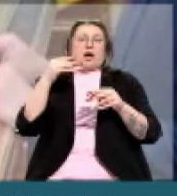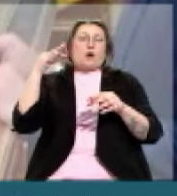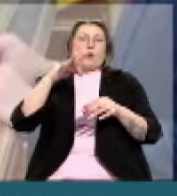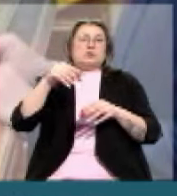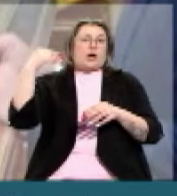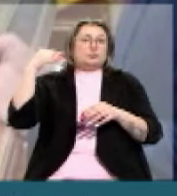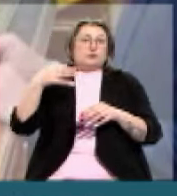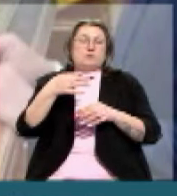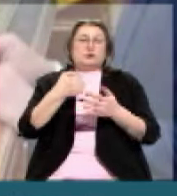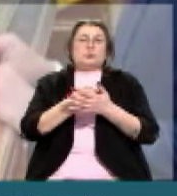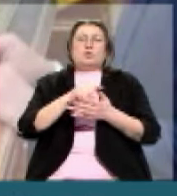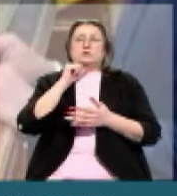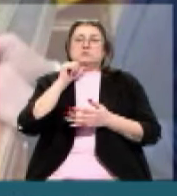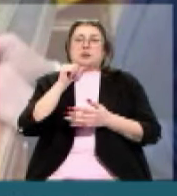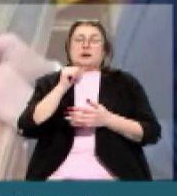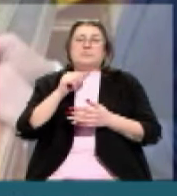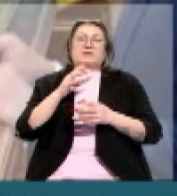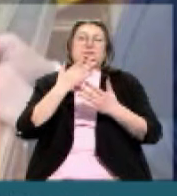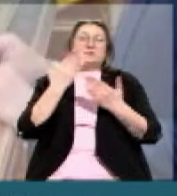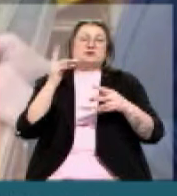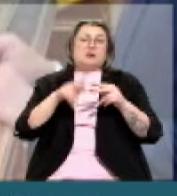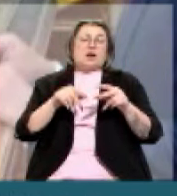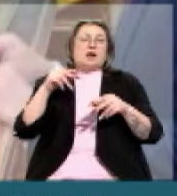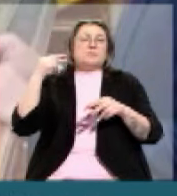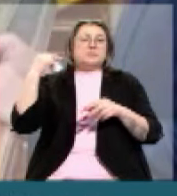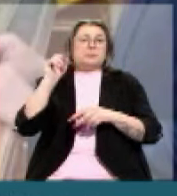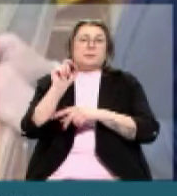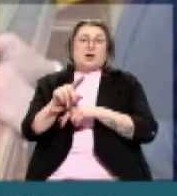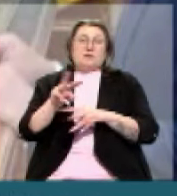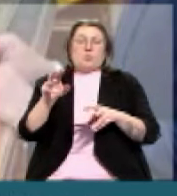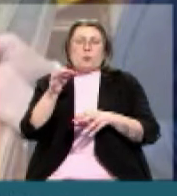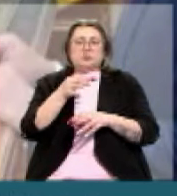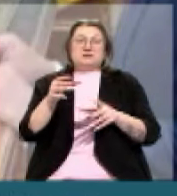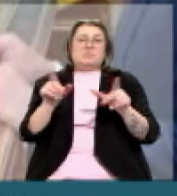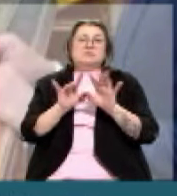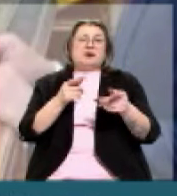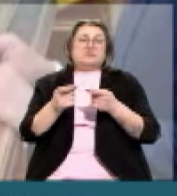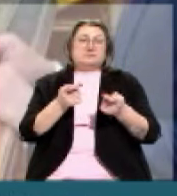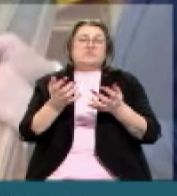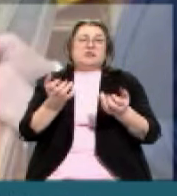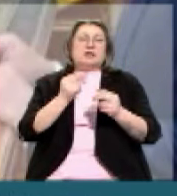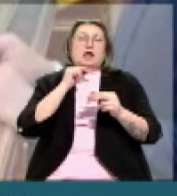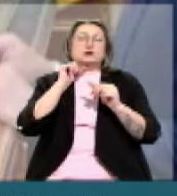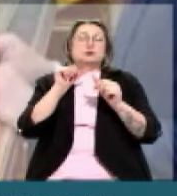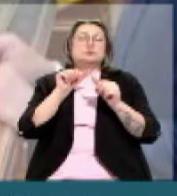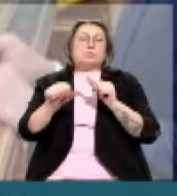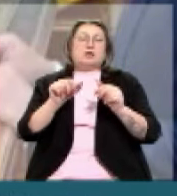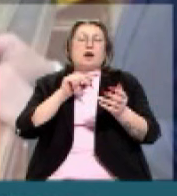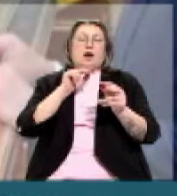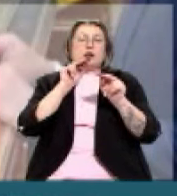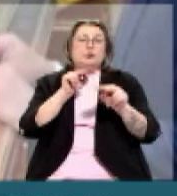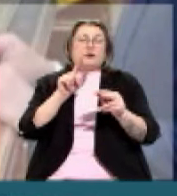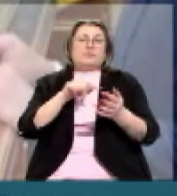әзірленіп жатқанын жеткізді. Бұл жоба Қостанай өңірінің елді мекендерін көгілдір отынмен қамтамасыз етіп қана қоймай, ірі инвестициялық жобалардың